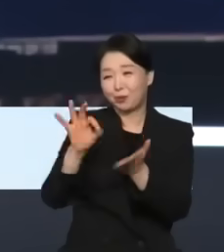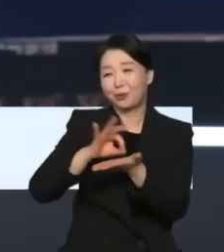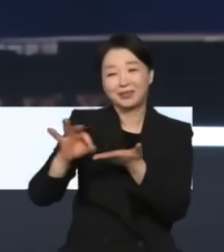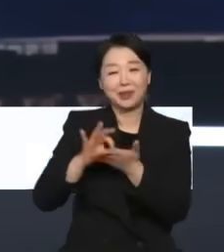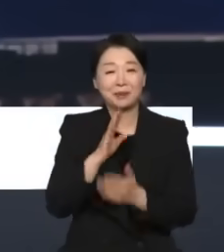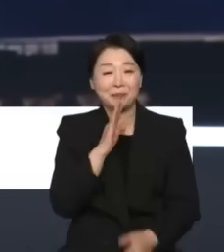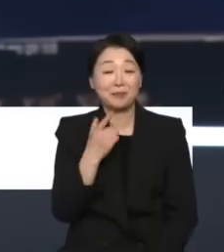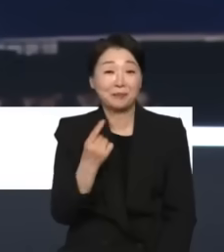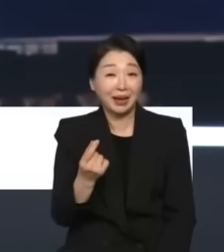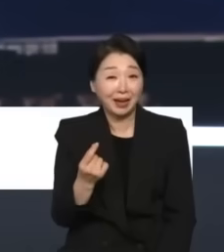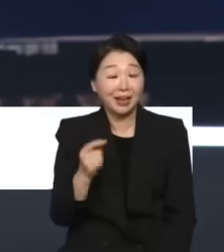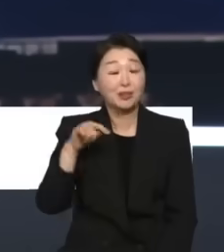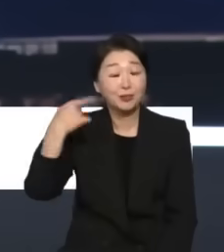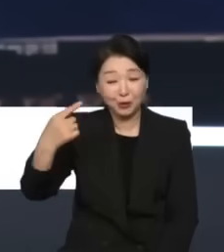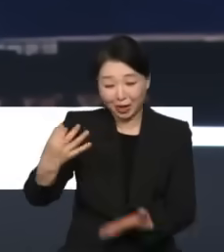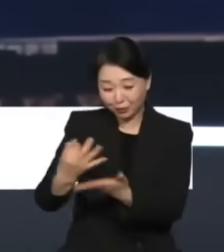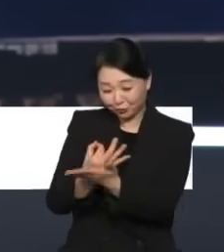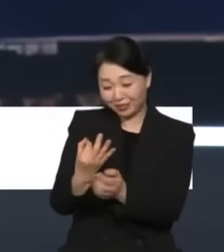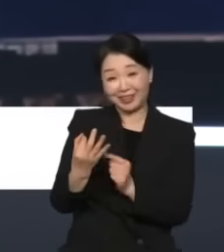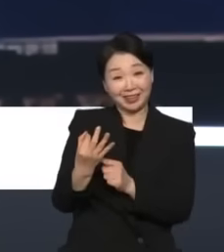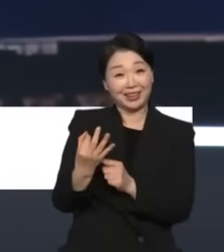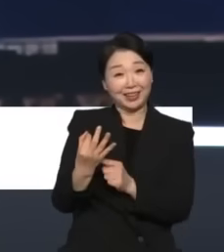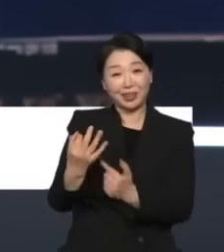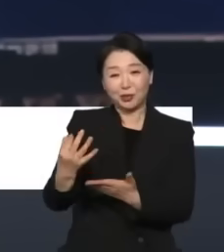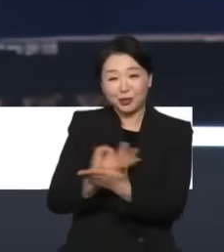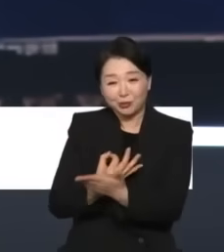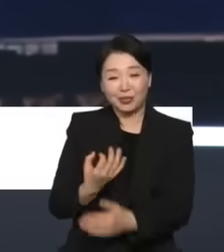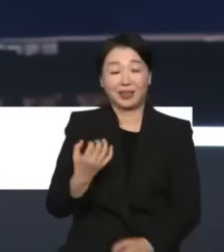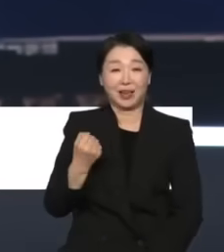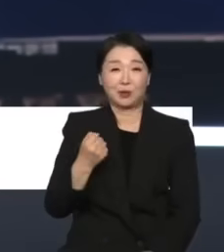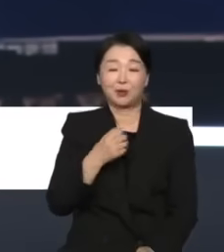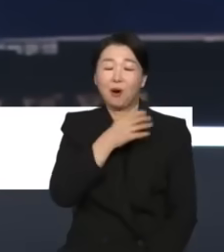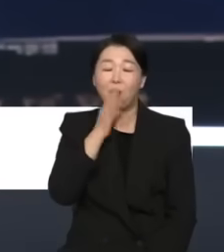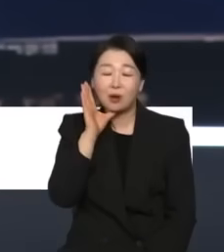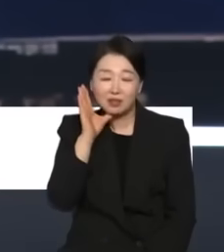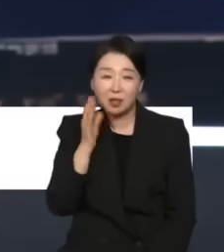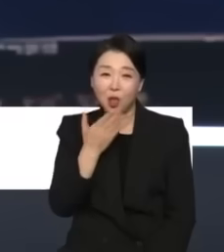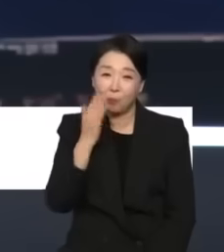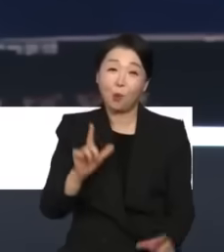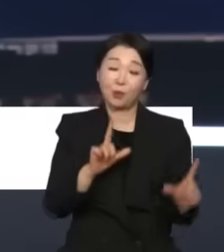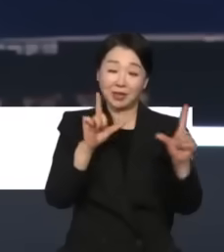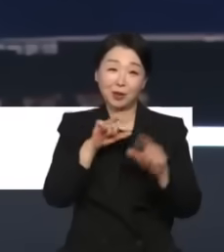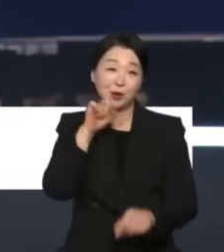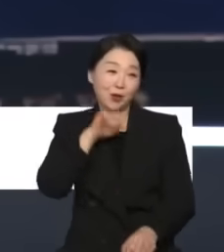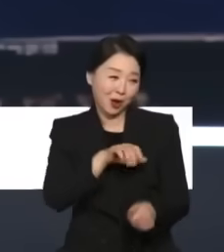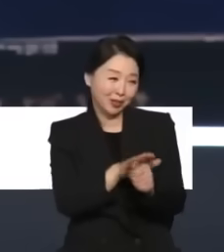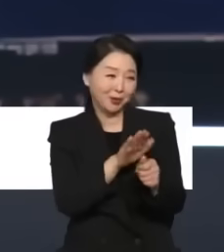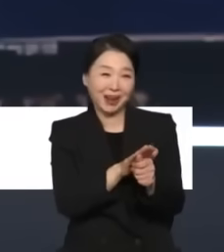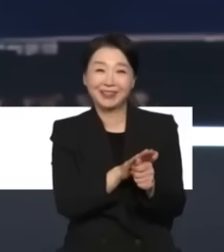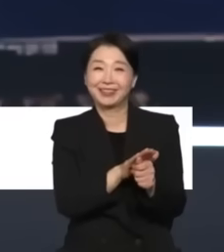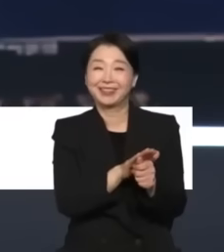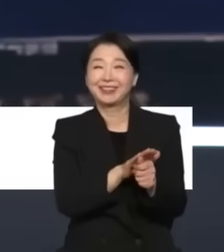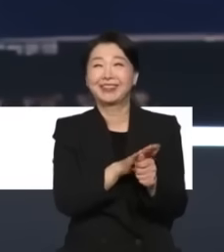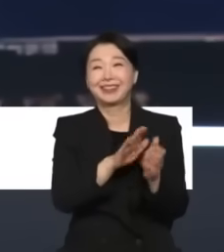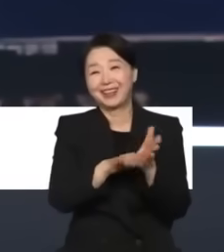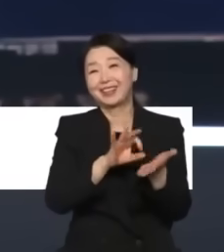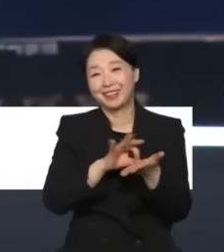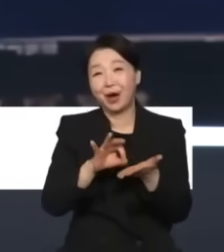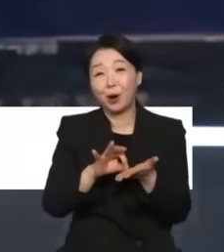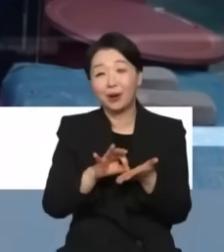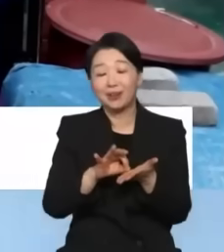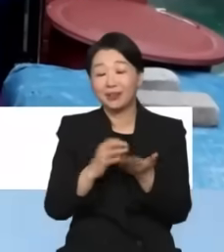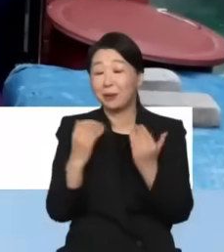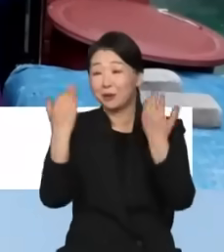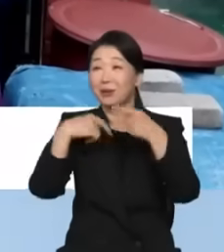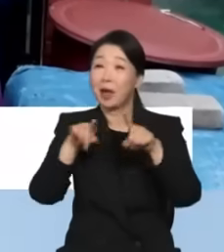들어가는데 네. 그러고 나서 수익이 남으면 그 수익으로 어르신들의 이제 생계와 안전, 여가를 지원하는 데 이제 쓰이고 있어요. 아. 그래서 같이